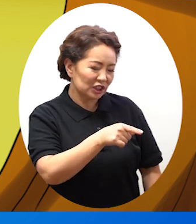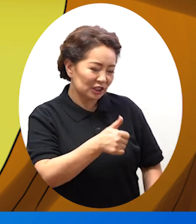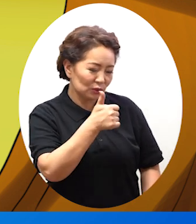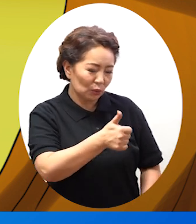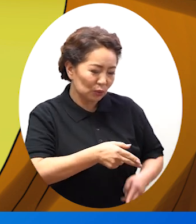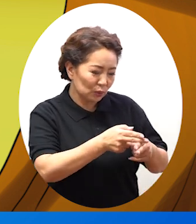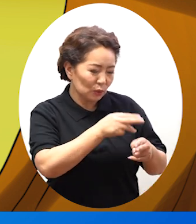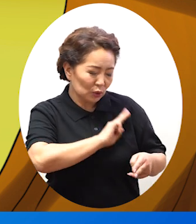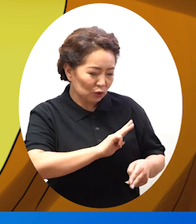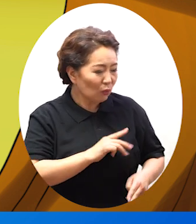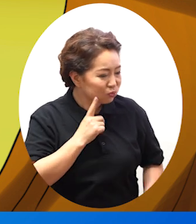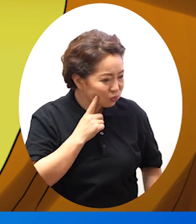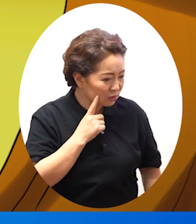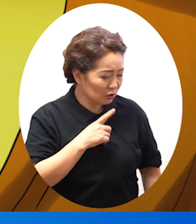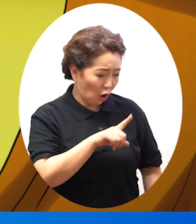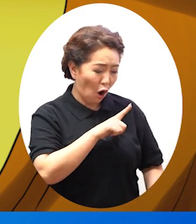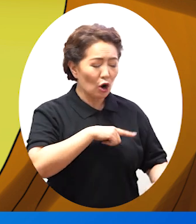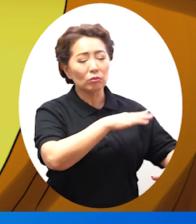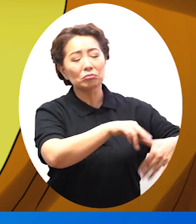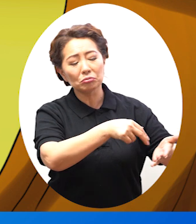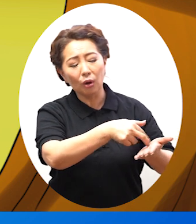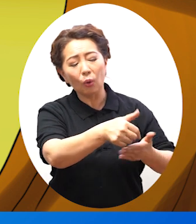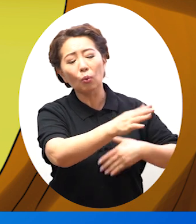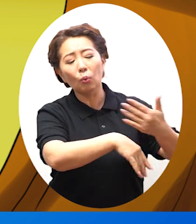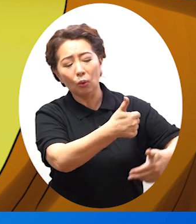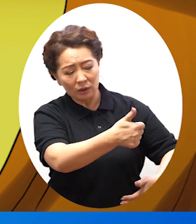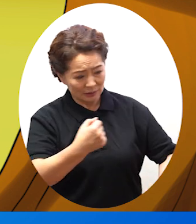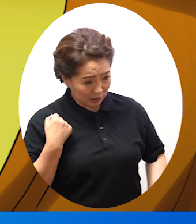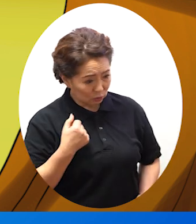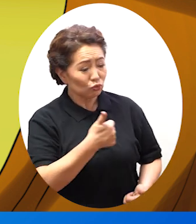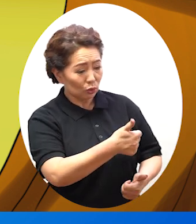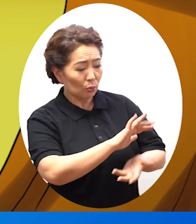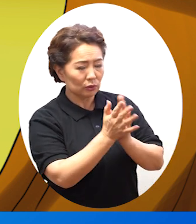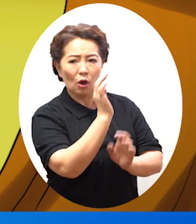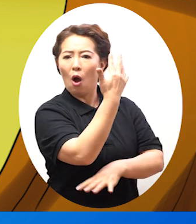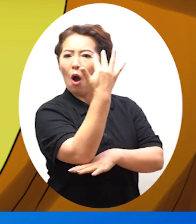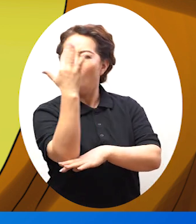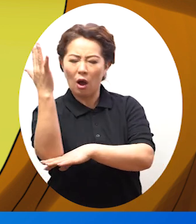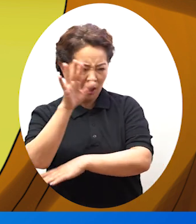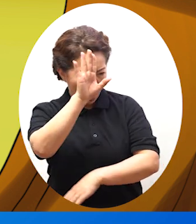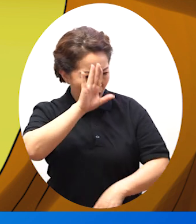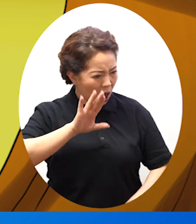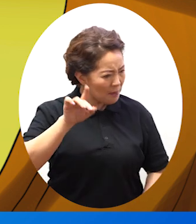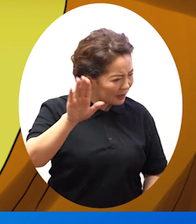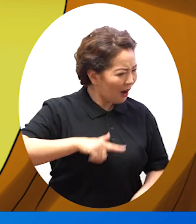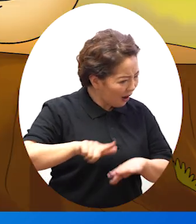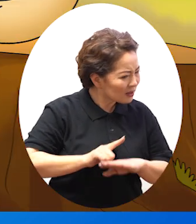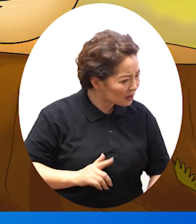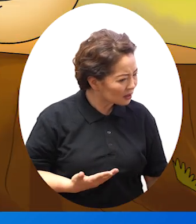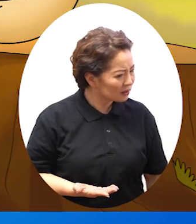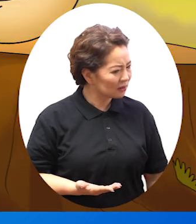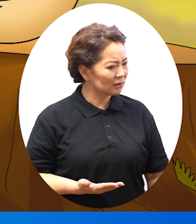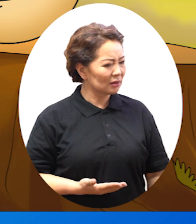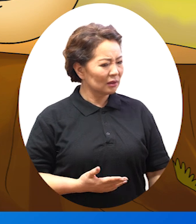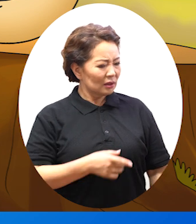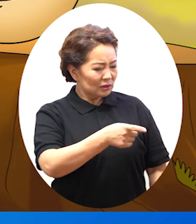л хэлж байна. Хэдийгээр чи өөрийгөө аваад явж чадах боловч энэ ой гэдэг чинь их аюултай шүү дээ. Чи